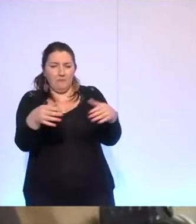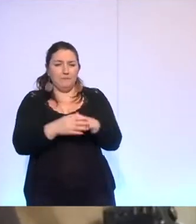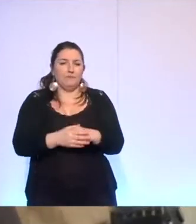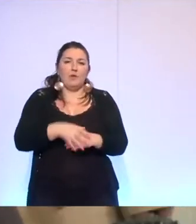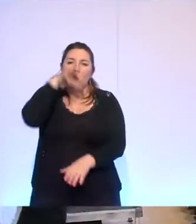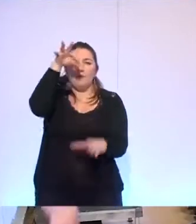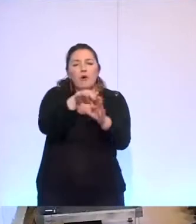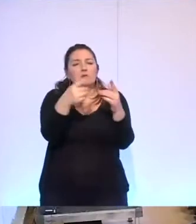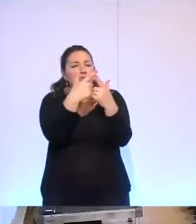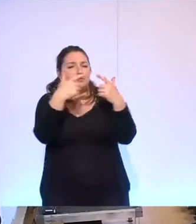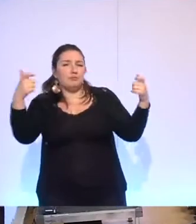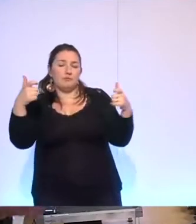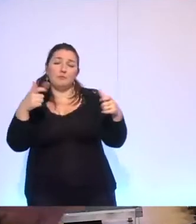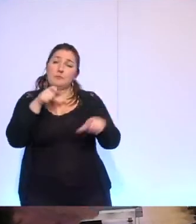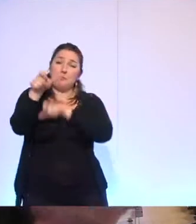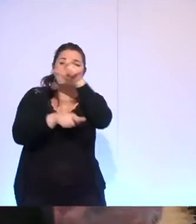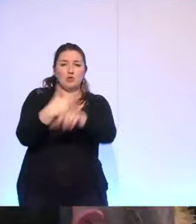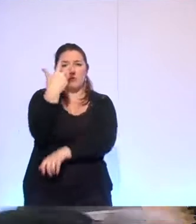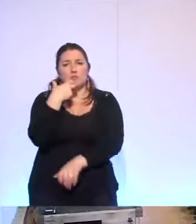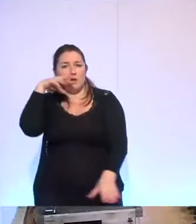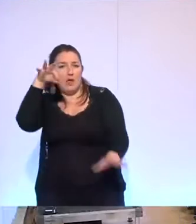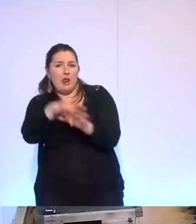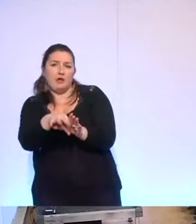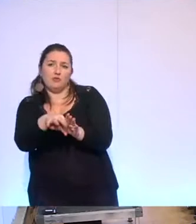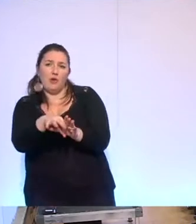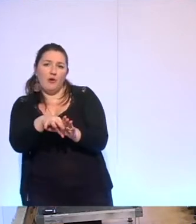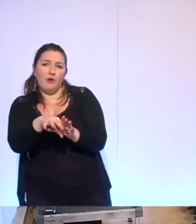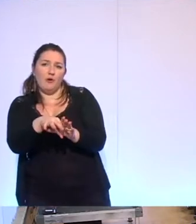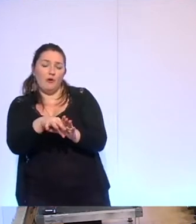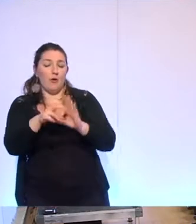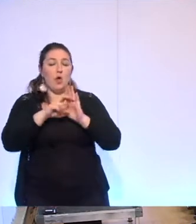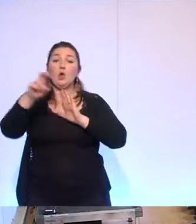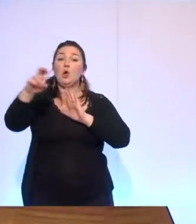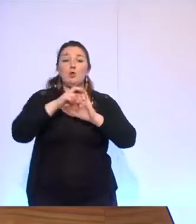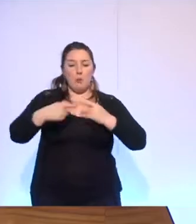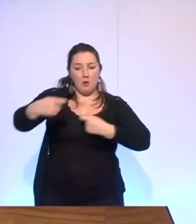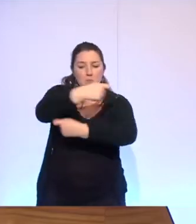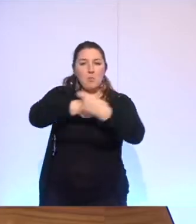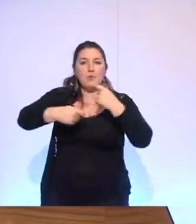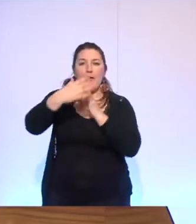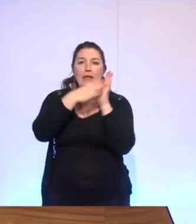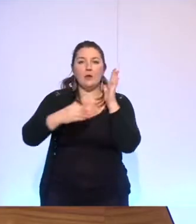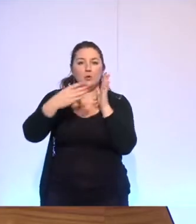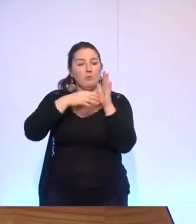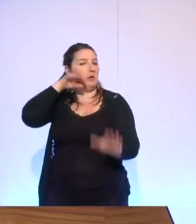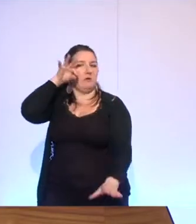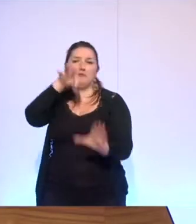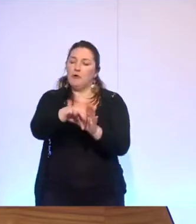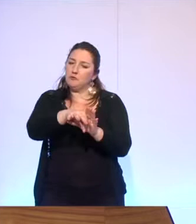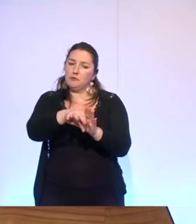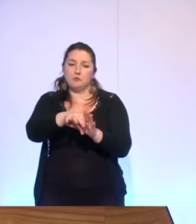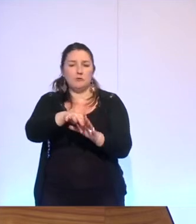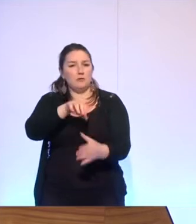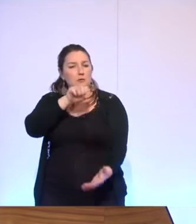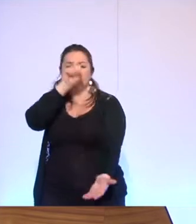majorité d'électeurs s'est prononcée en faveur du modèle économique grenoblois et notamment le soutien à